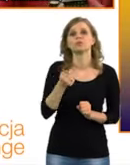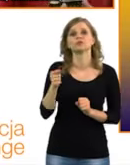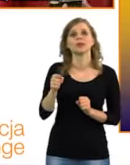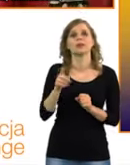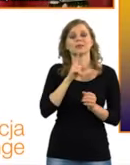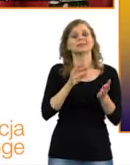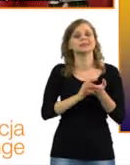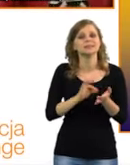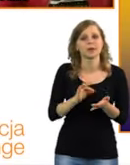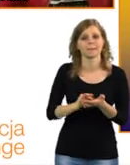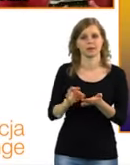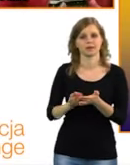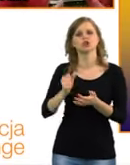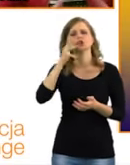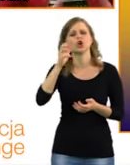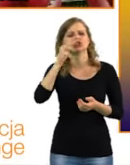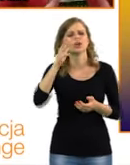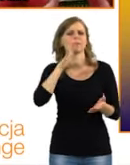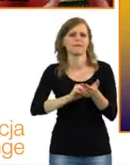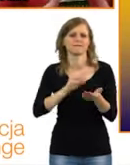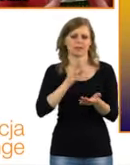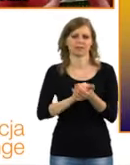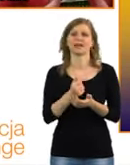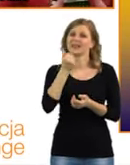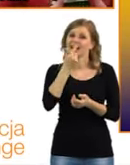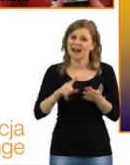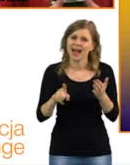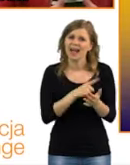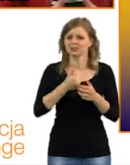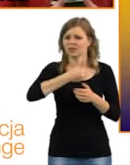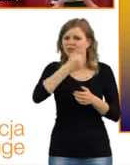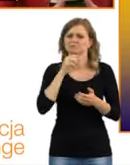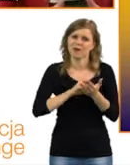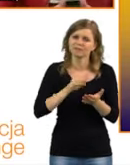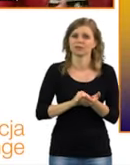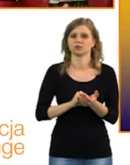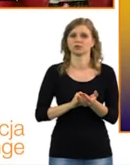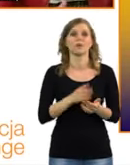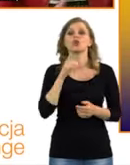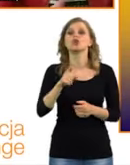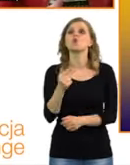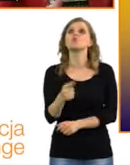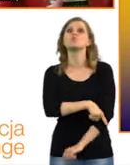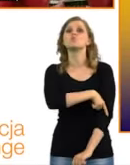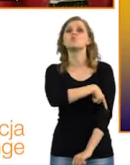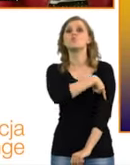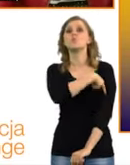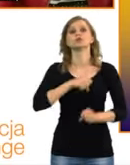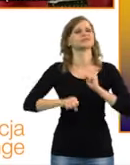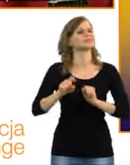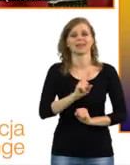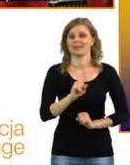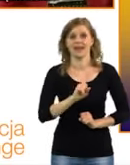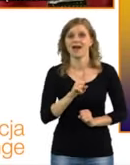prowadzone systematycznie, codziennie powtarzane, po kilka razy w ciągu dnia. Tu nie chodzi o długość